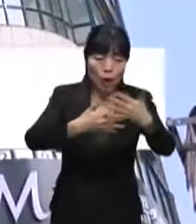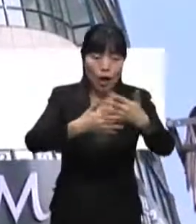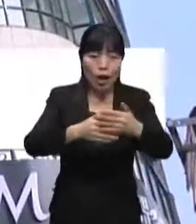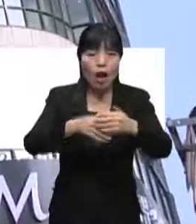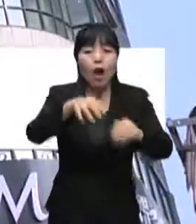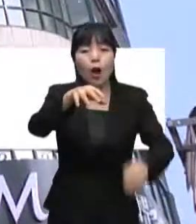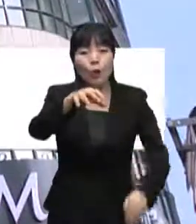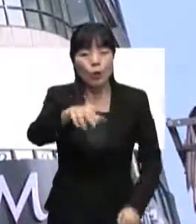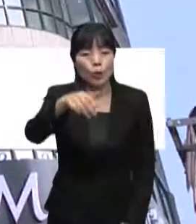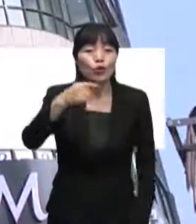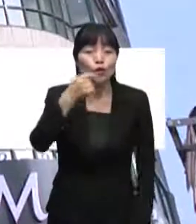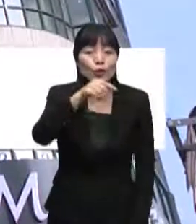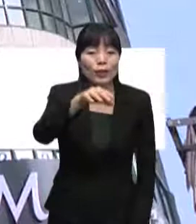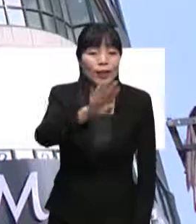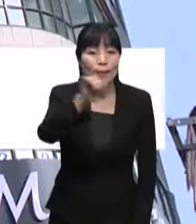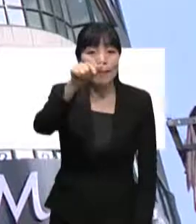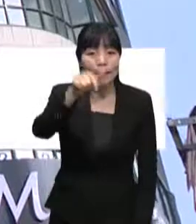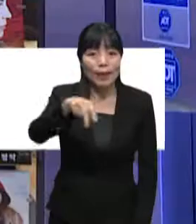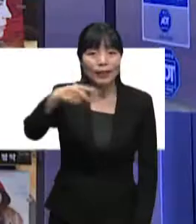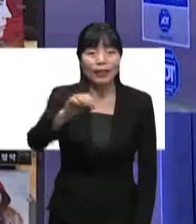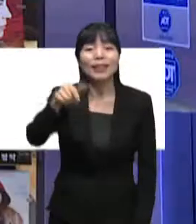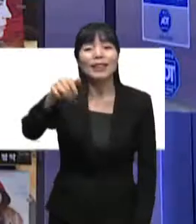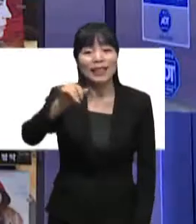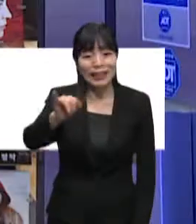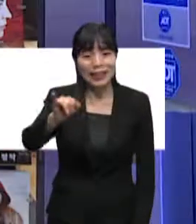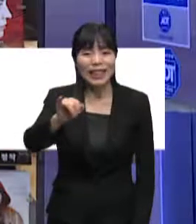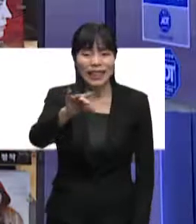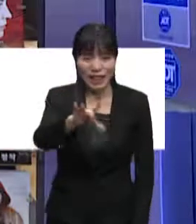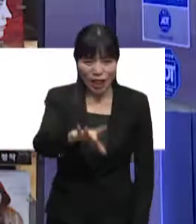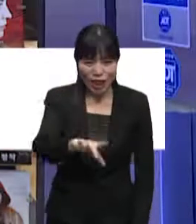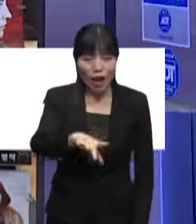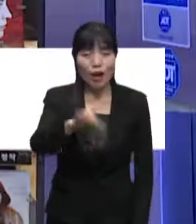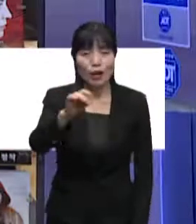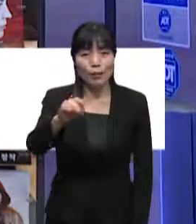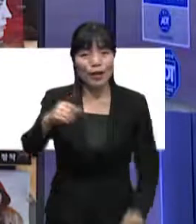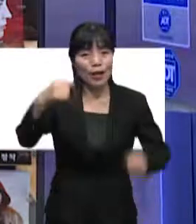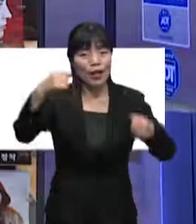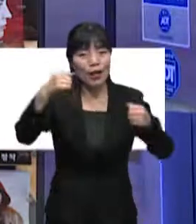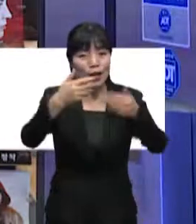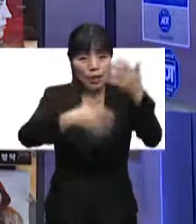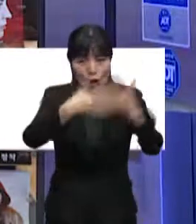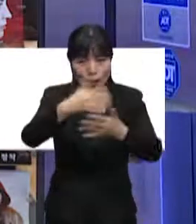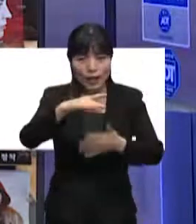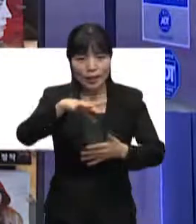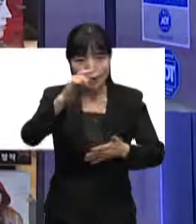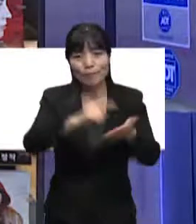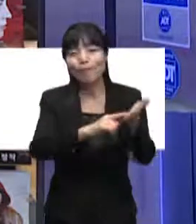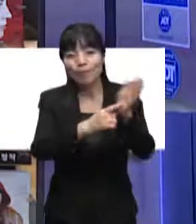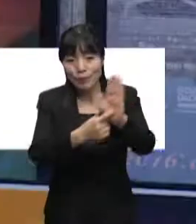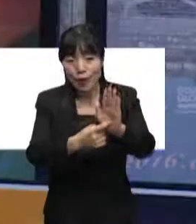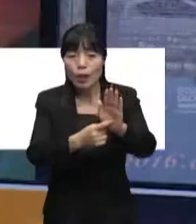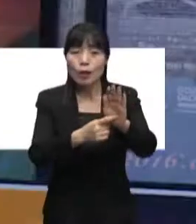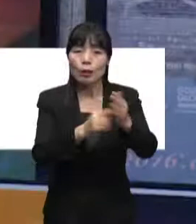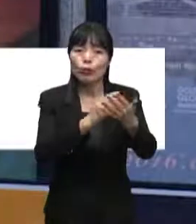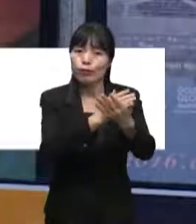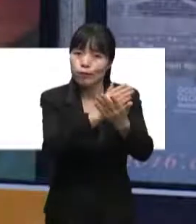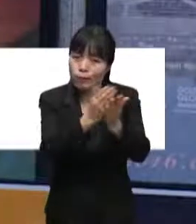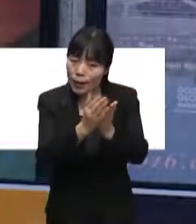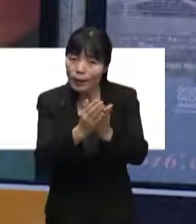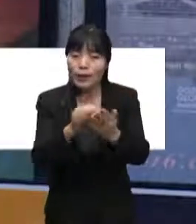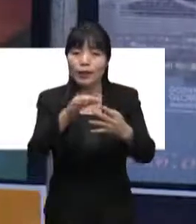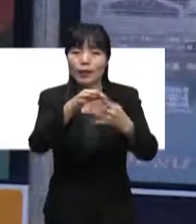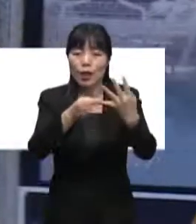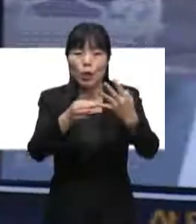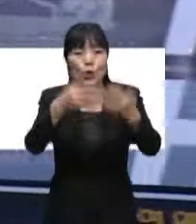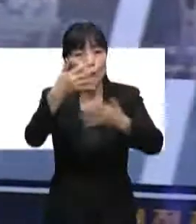인천 출신 백승기 영화감독의 첫번째 기획전으로 작품수 토 9 오늘도 평화로운 인천 스텔라 등 4개